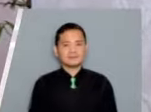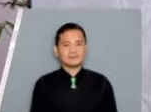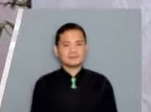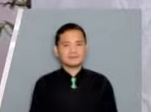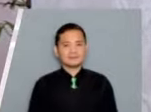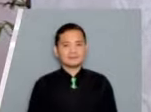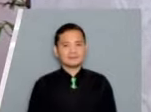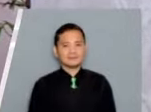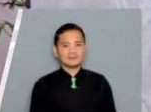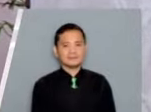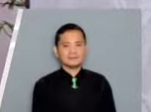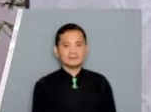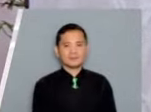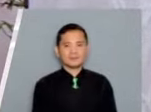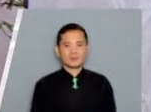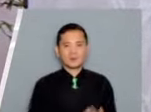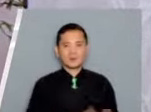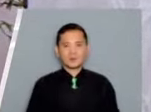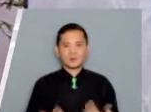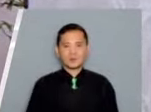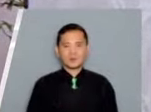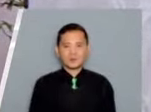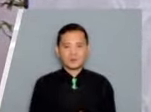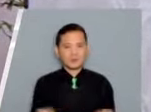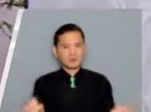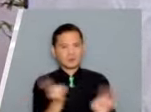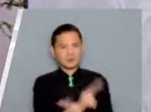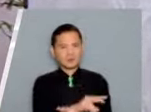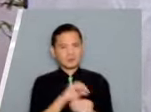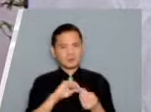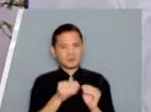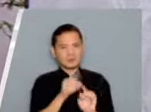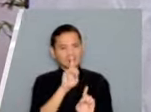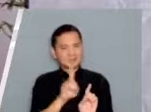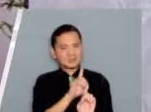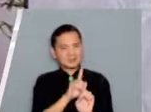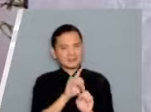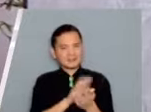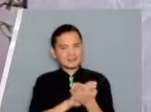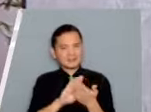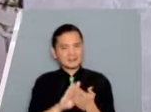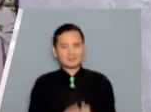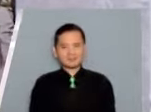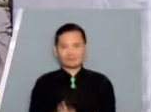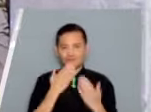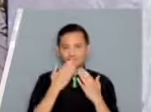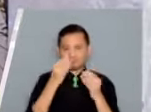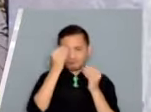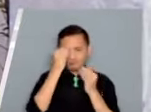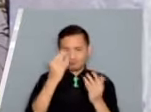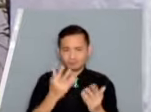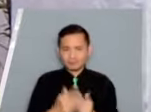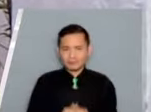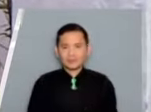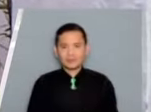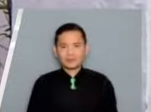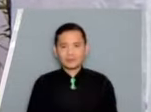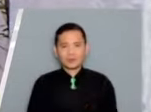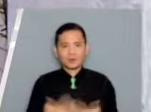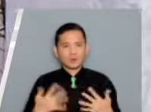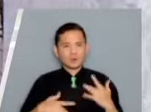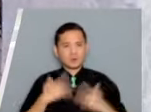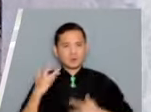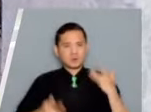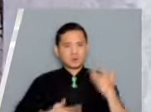2, 2019. Astig yung palindrome dates, ha? No, galing, galing! Great info. Samantala ito, grabe ang taas ng energy ng mga estudyante kanina